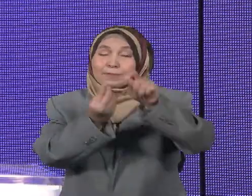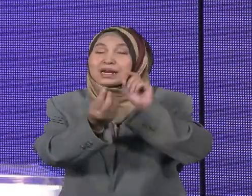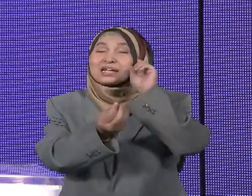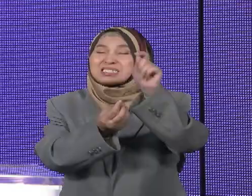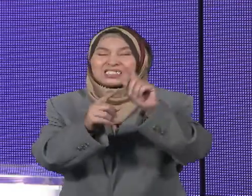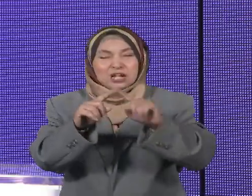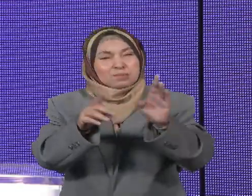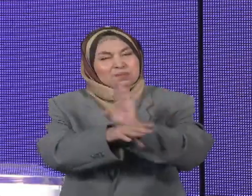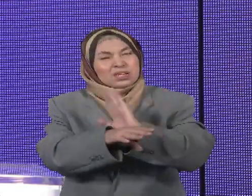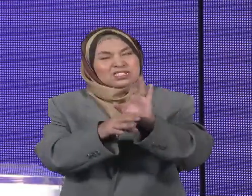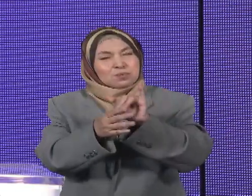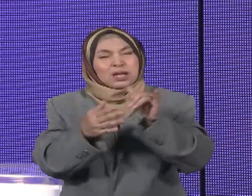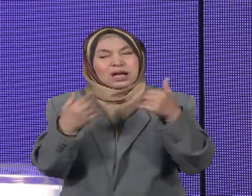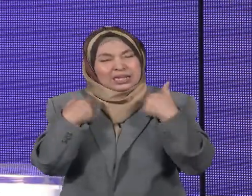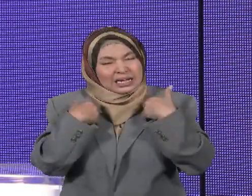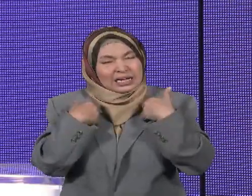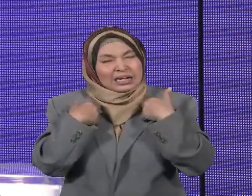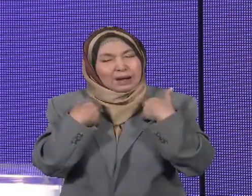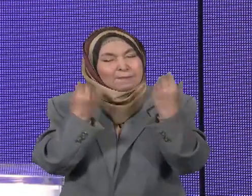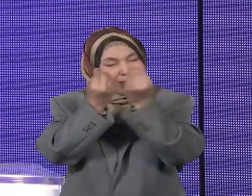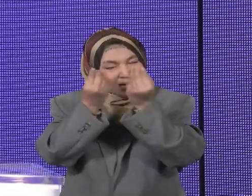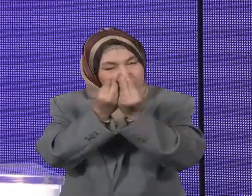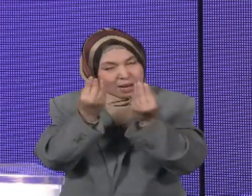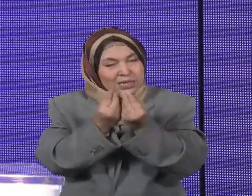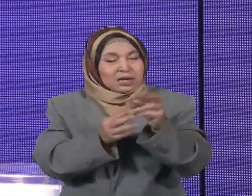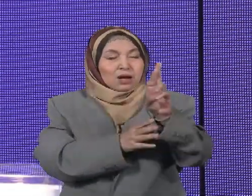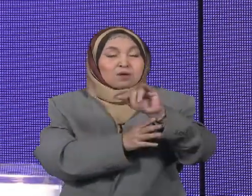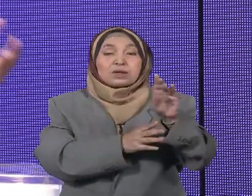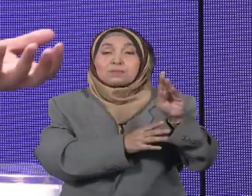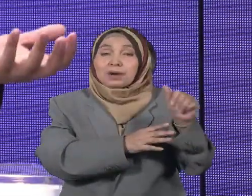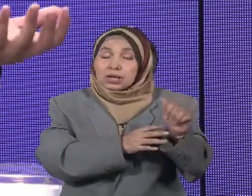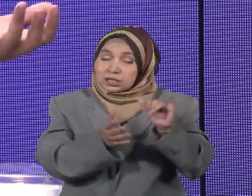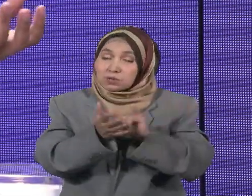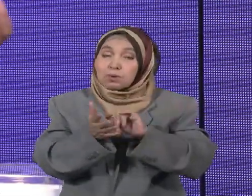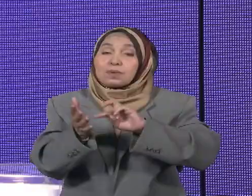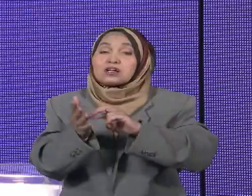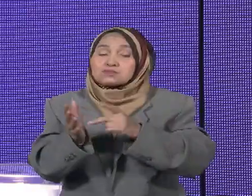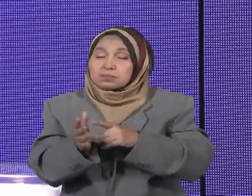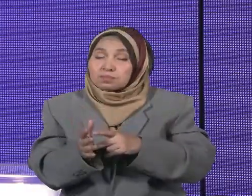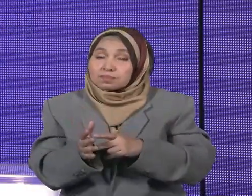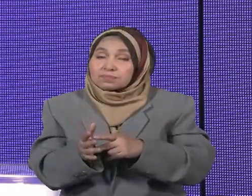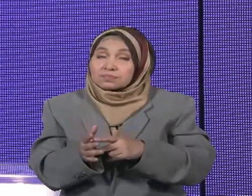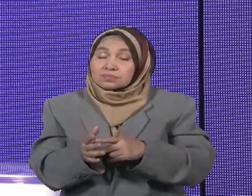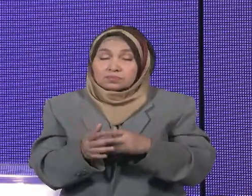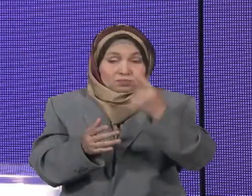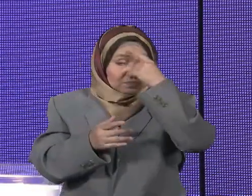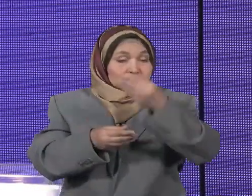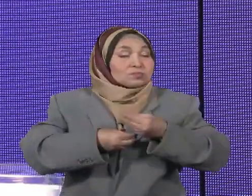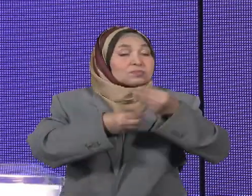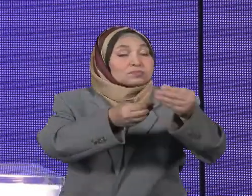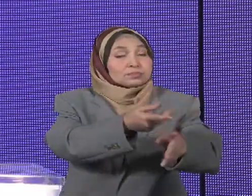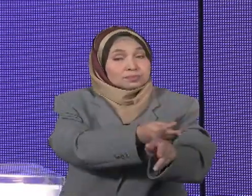bisnes tersebut yang ada itu masih lagi ada baki-baki riba, ya. Maksudnya kalau contohnya bagi pinjam